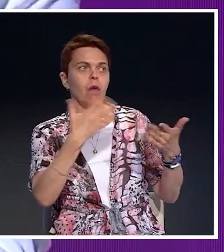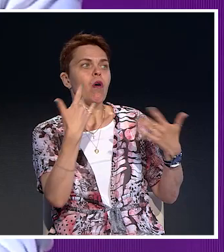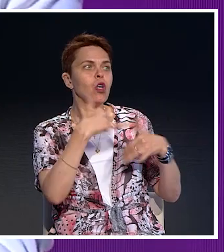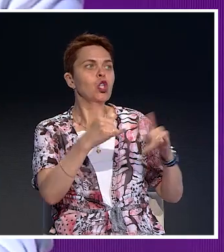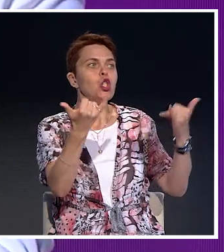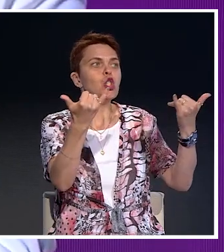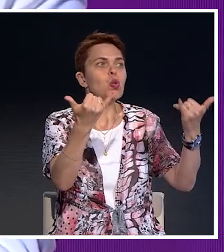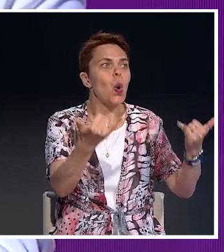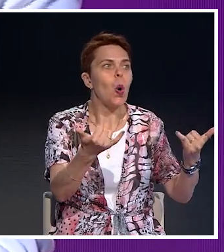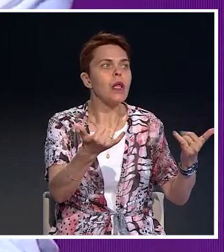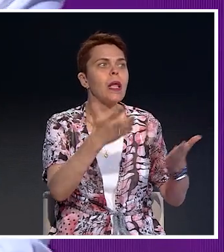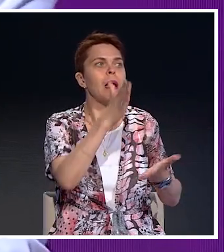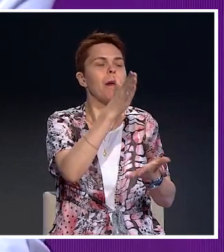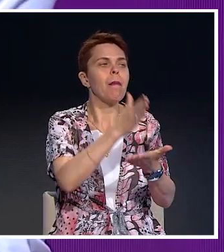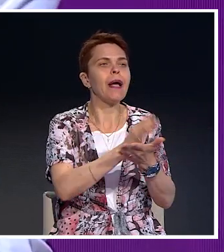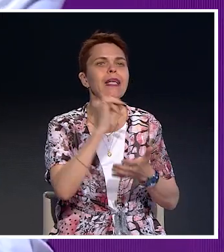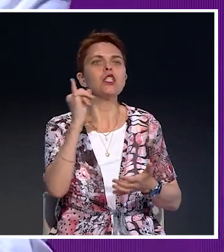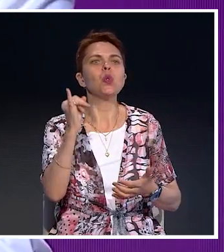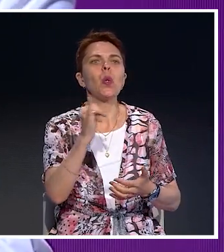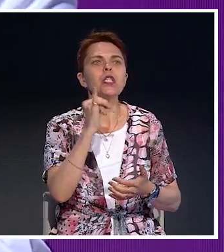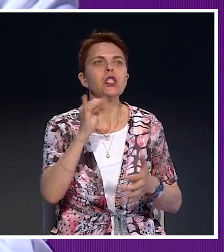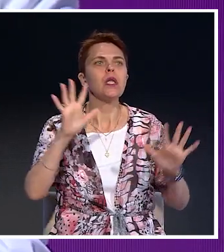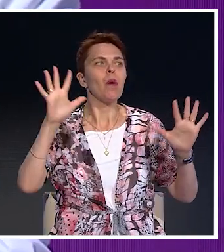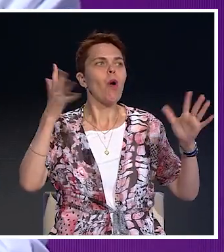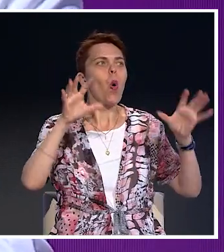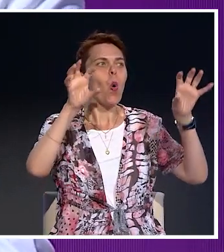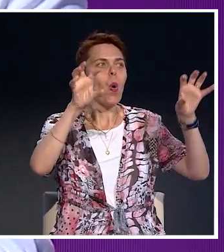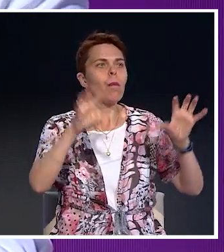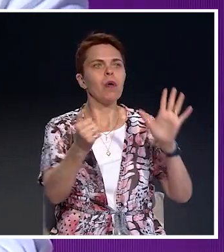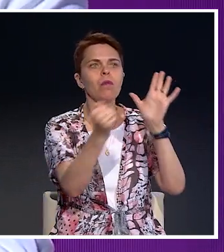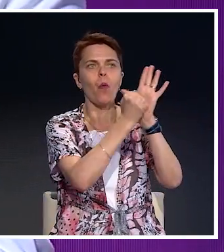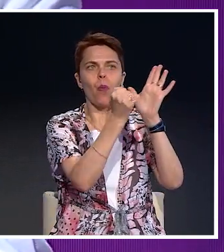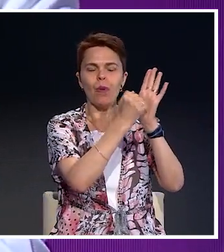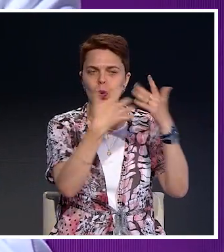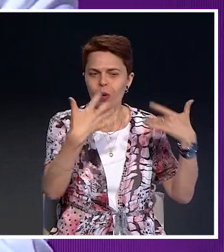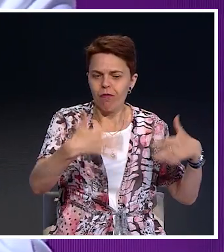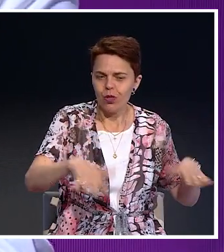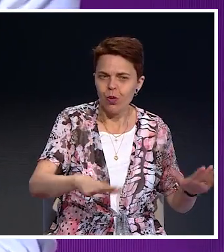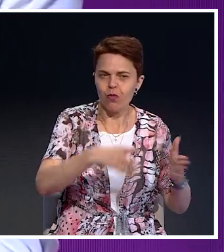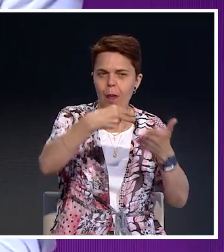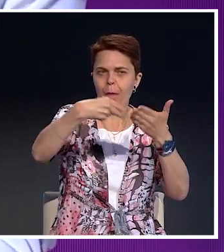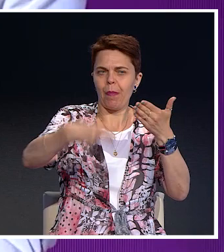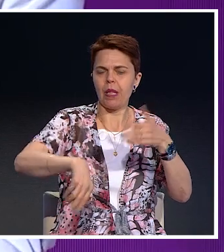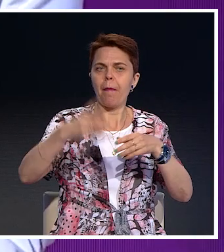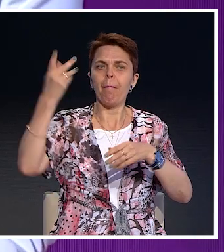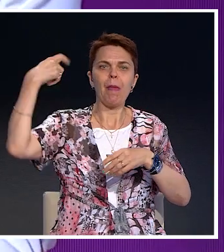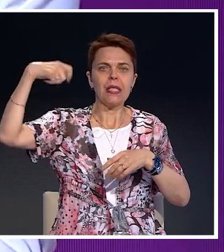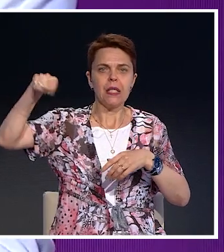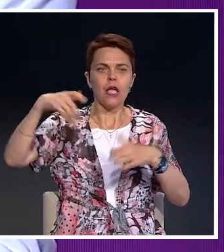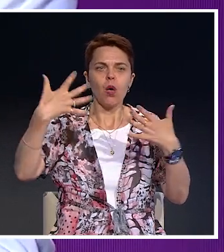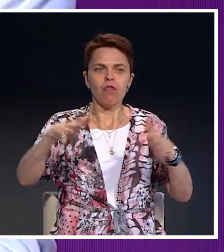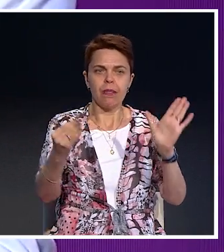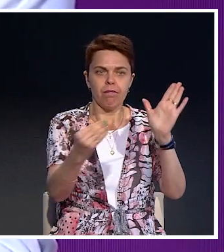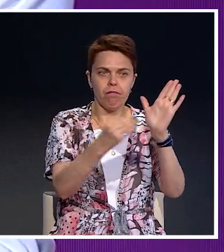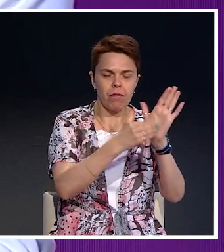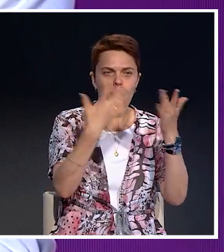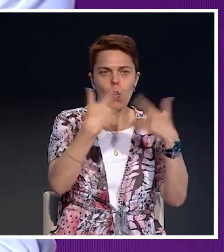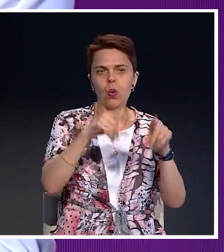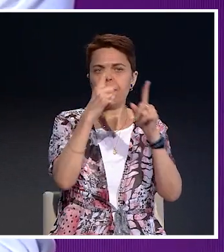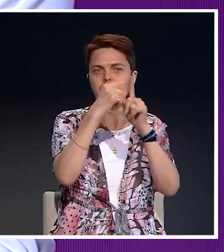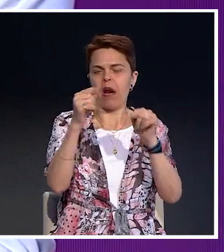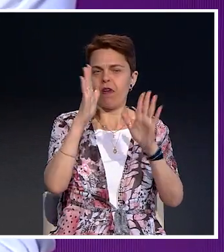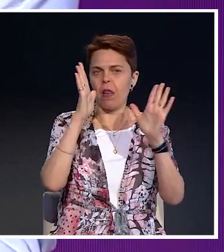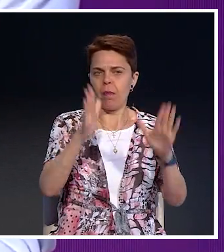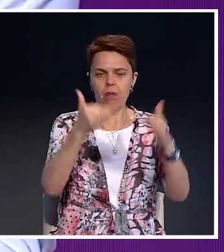ми сьогодні маємо історичний момент. Кодекс опубліковано, підпис президента стоїть, і ми розуміємо, за якими правилами